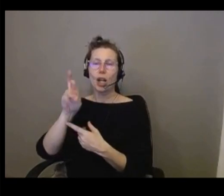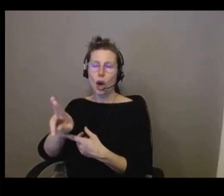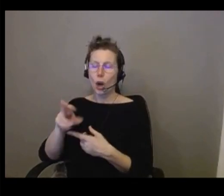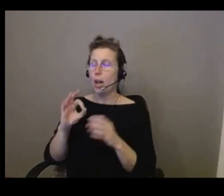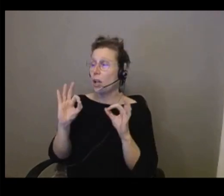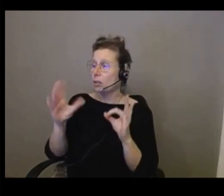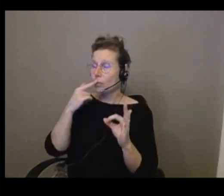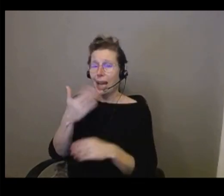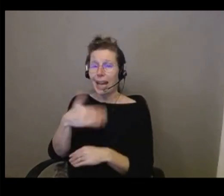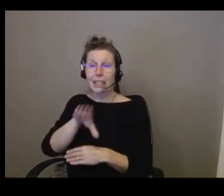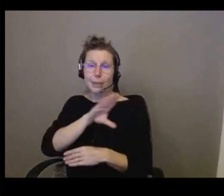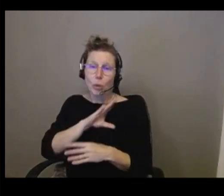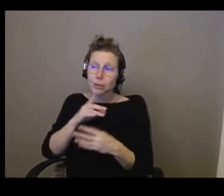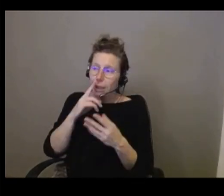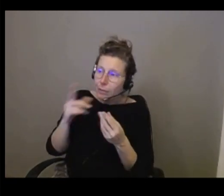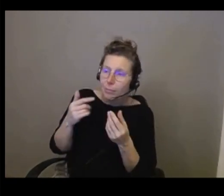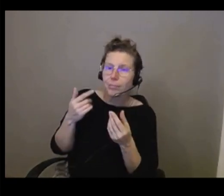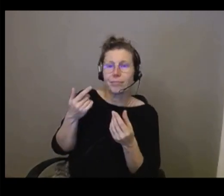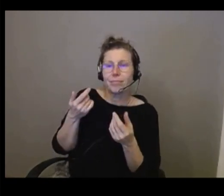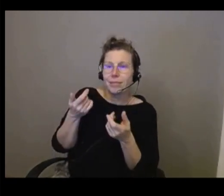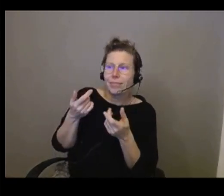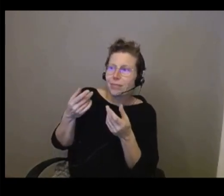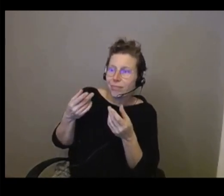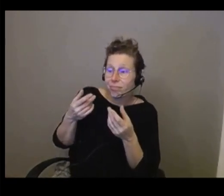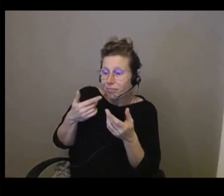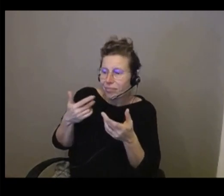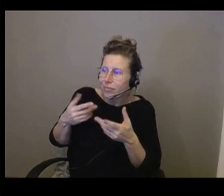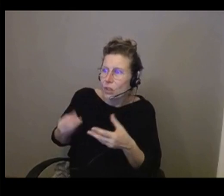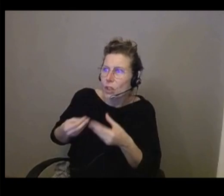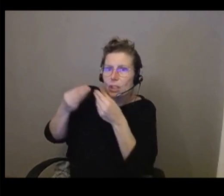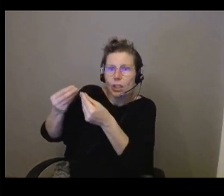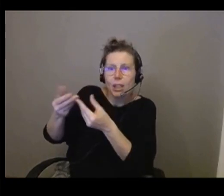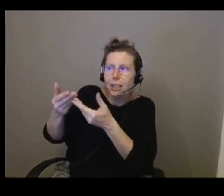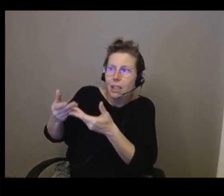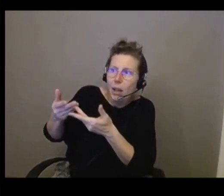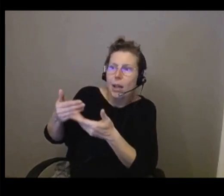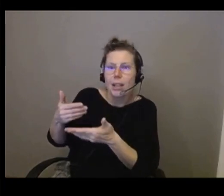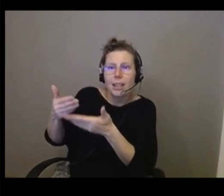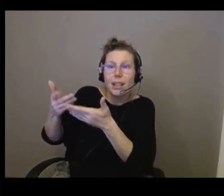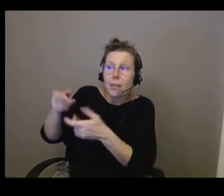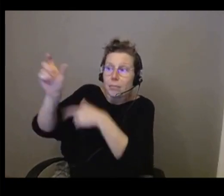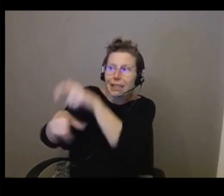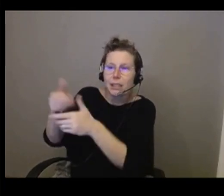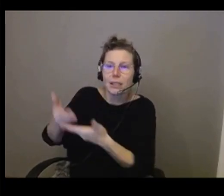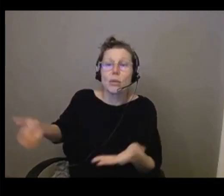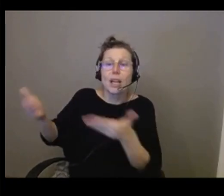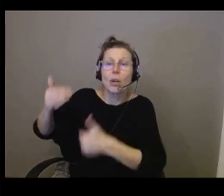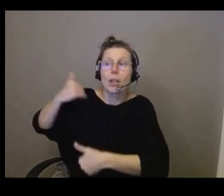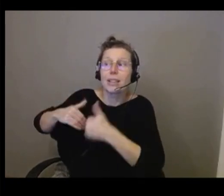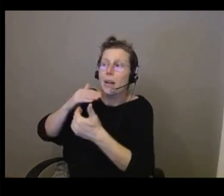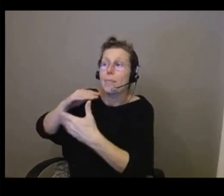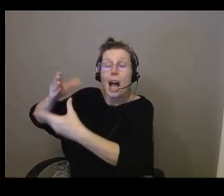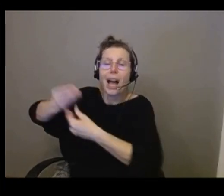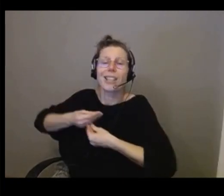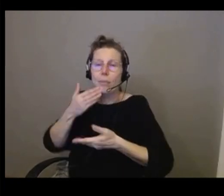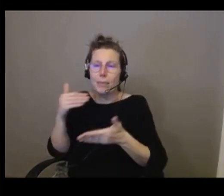clients en situation de handicap, l'amélioration de l'accueil des clients en situation de handicap. Alors, comme disait Madame Sora, les Jeux Olympiques et Paralympiques ou